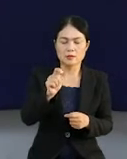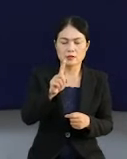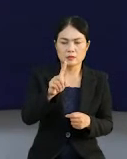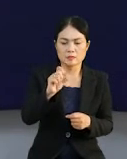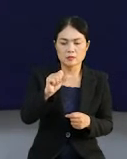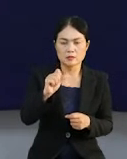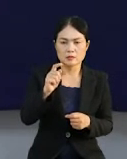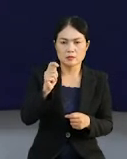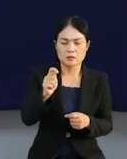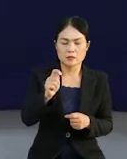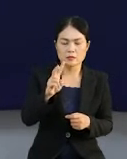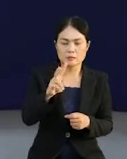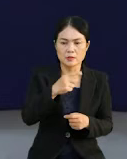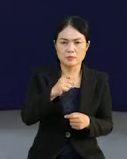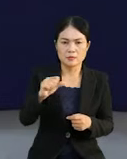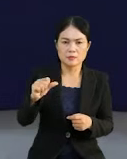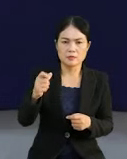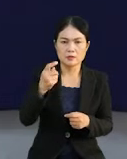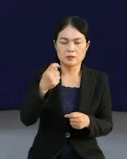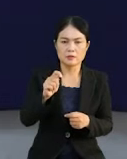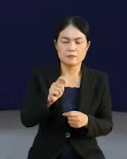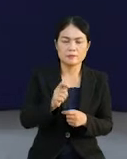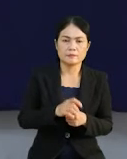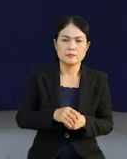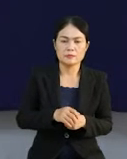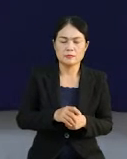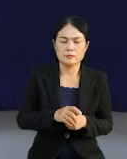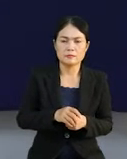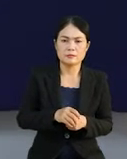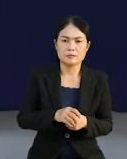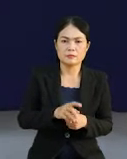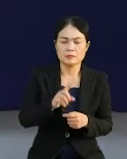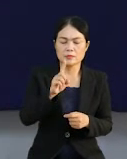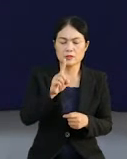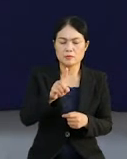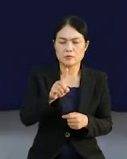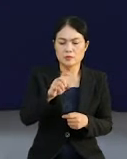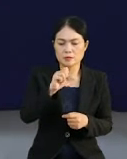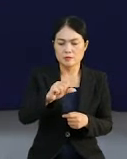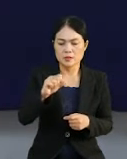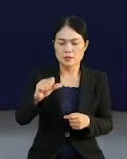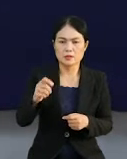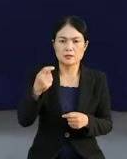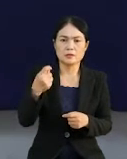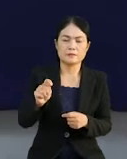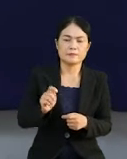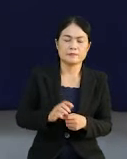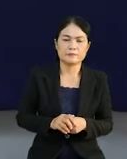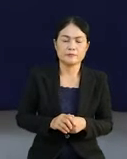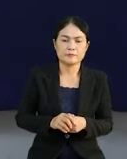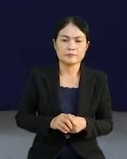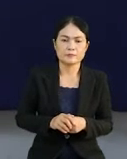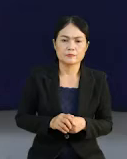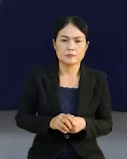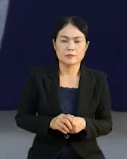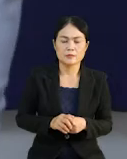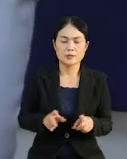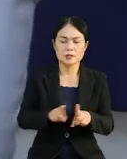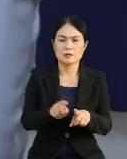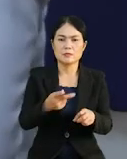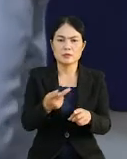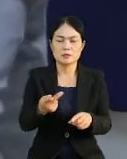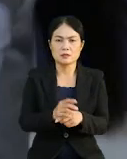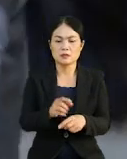mùi rồi ria pi mơn ria nâng cọ đạp prạ mùi mơn ria chà chẳng có được cái này